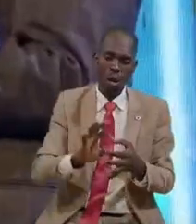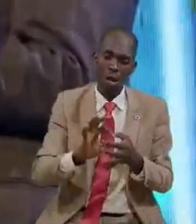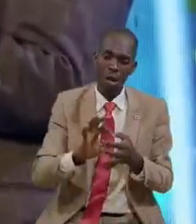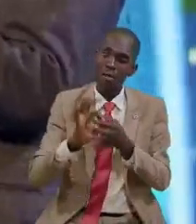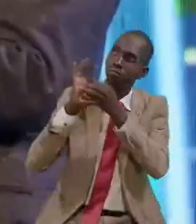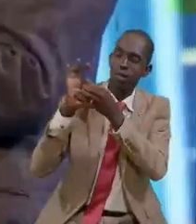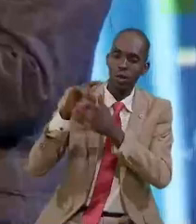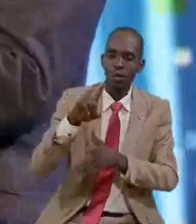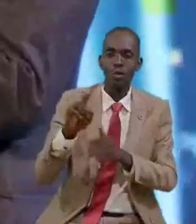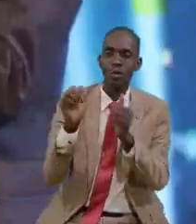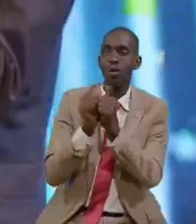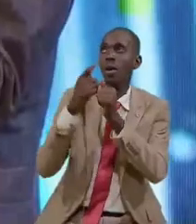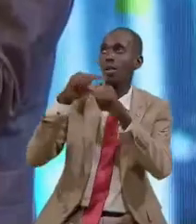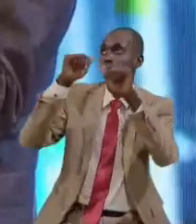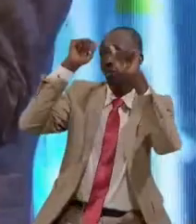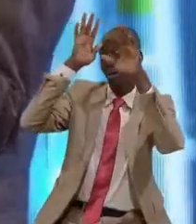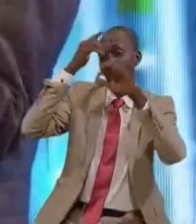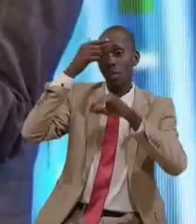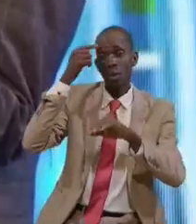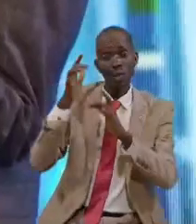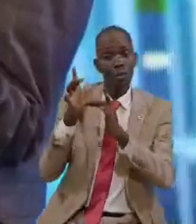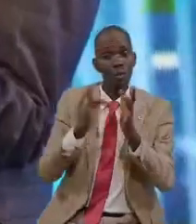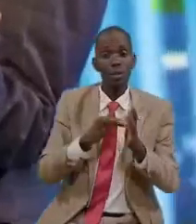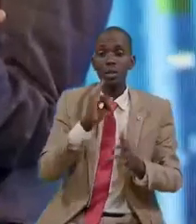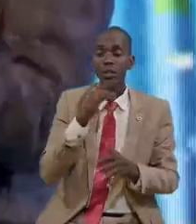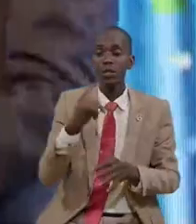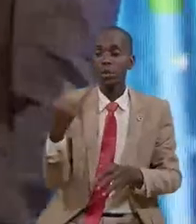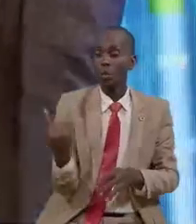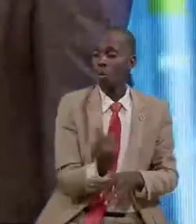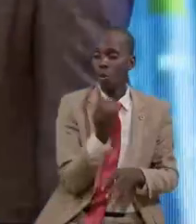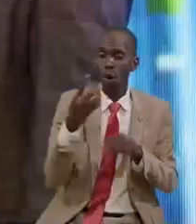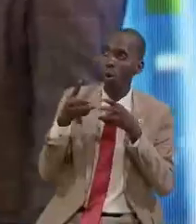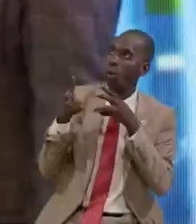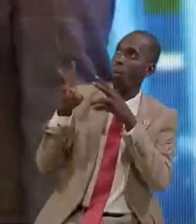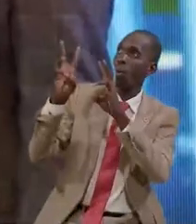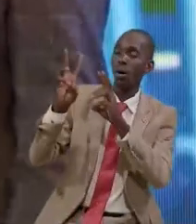Père. Parce qu'il est le seul lien entre l'humanité